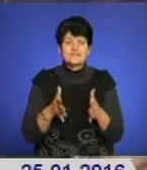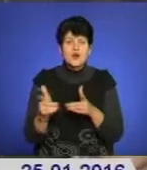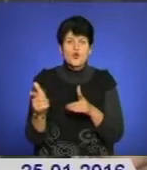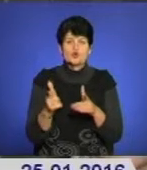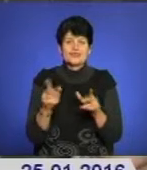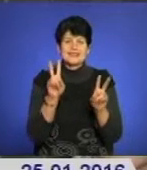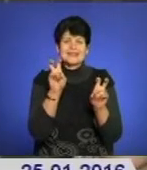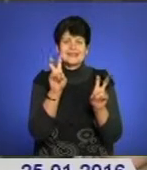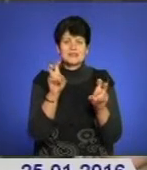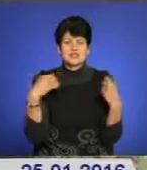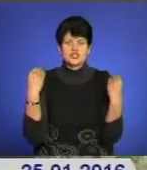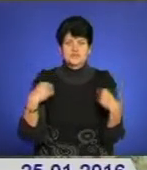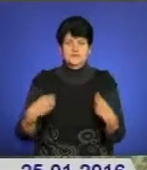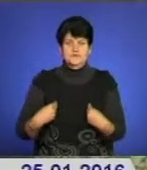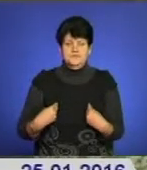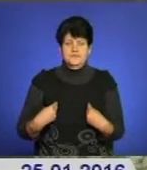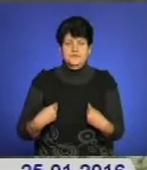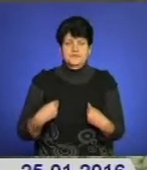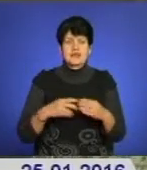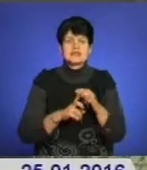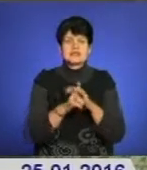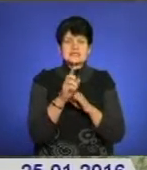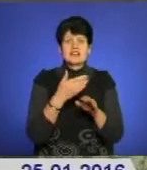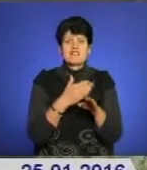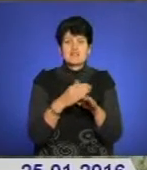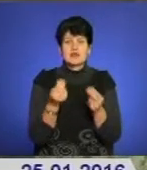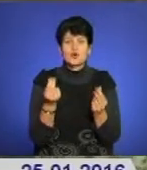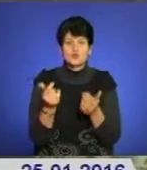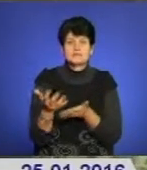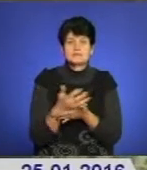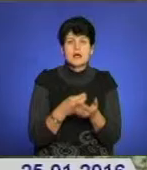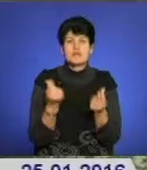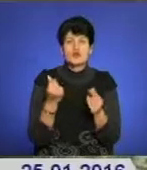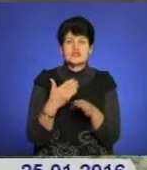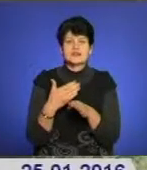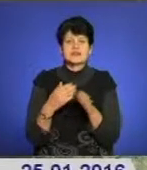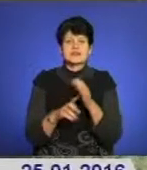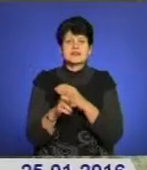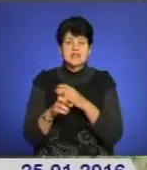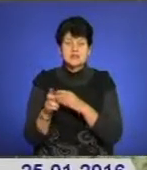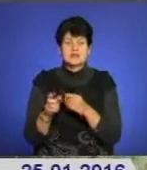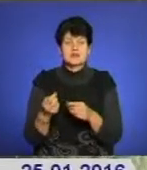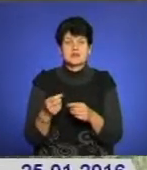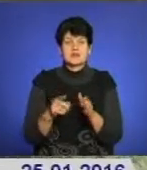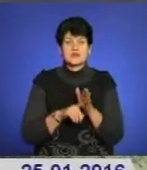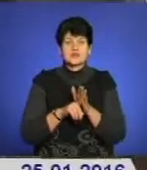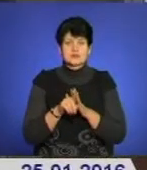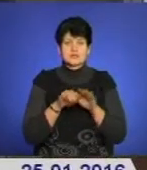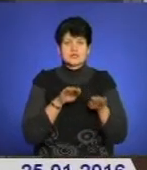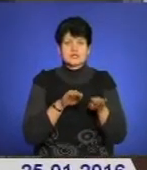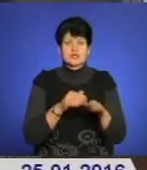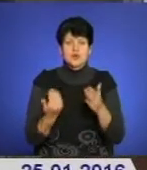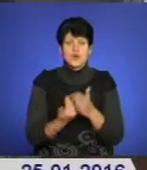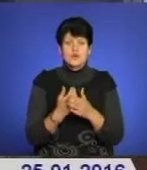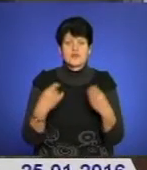юнакам тематичні строї. Церква виділила гроші, ми збираємо гроші на церкву, церква виділила кошти, та й нам пошили нові костюми. Ходимо